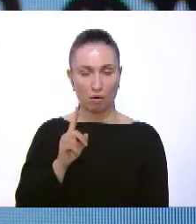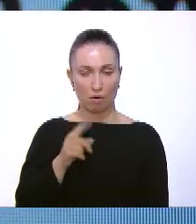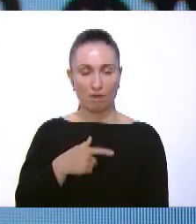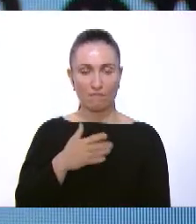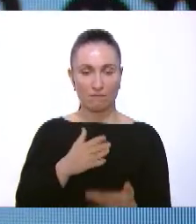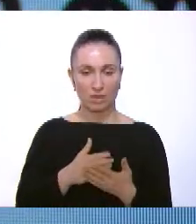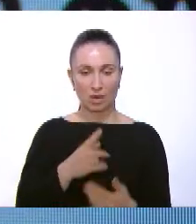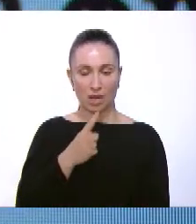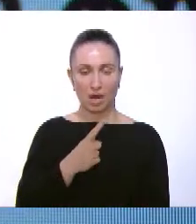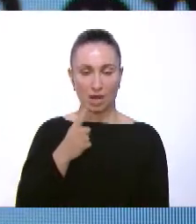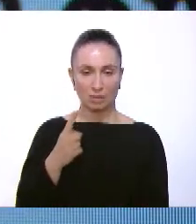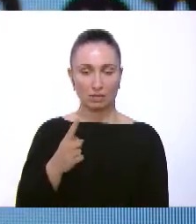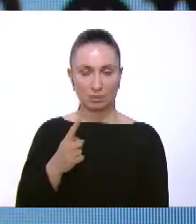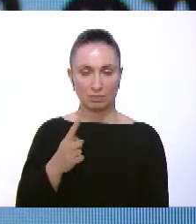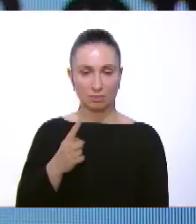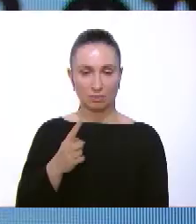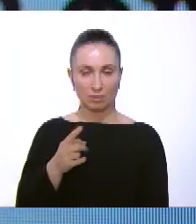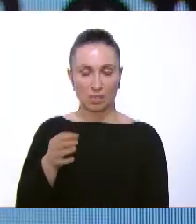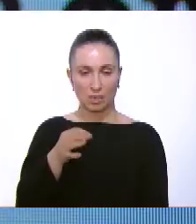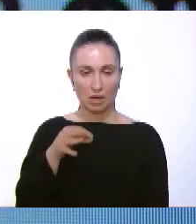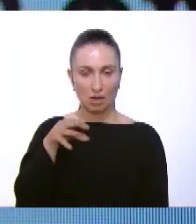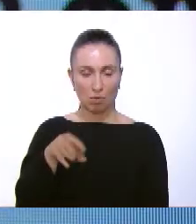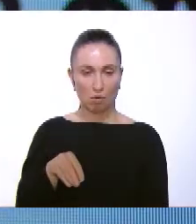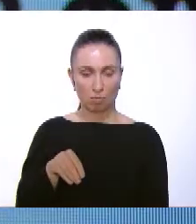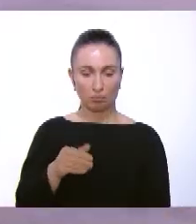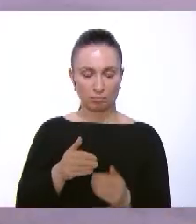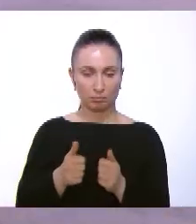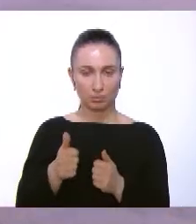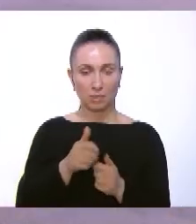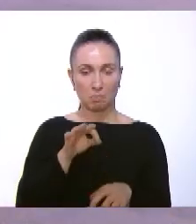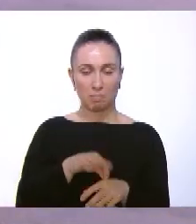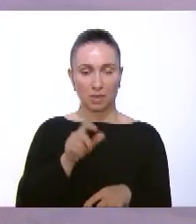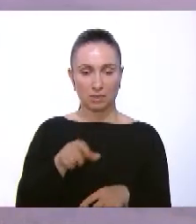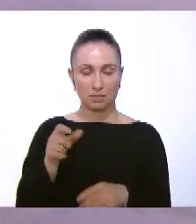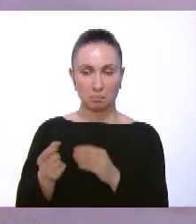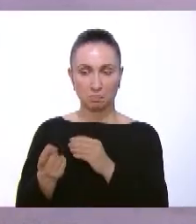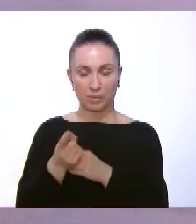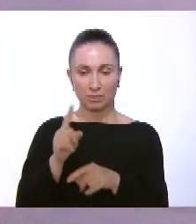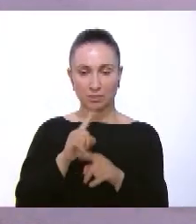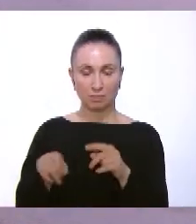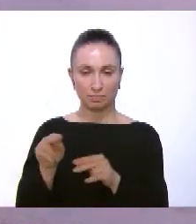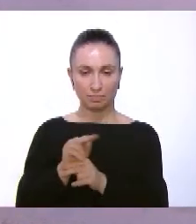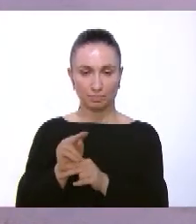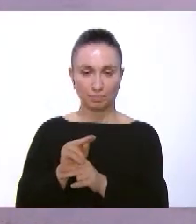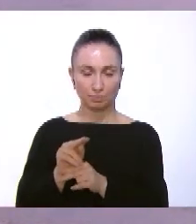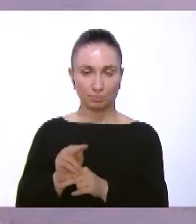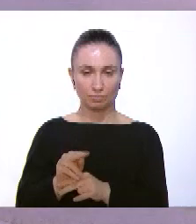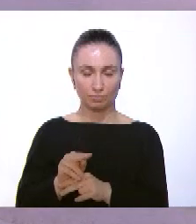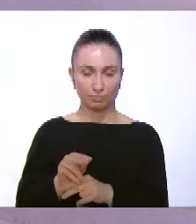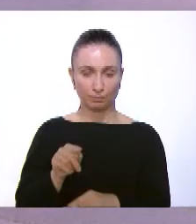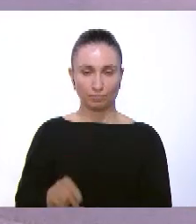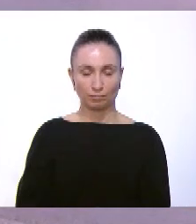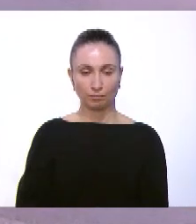ვართ ერთ-ერთი მოწინააღმდეგე რეგიონში პაციენტების გამოვლენის, სწრაფი გამოვლენის